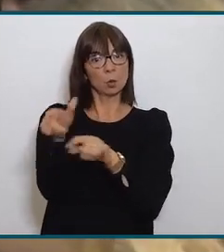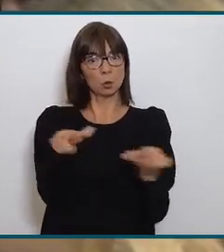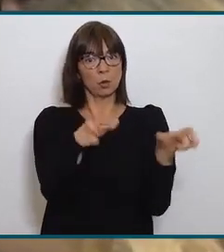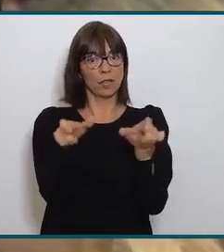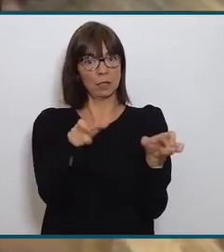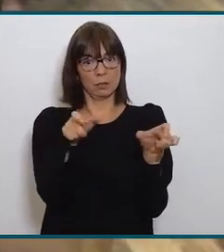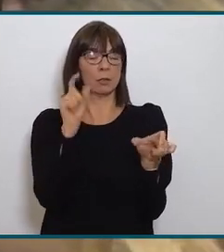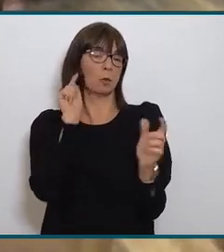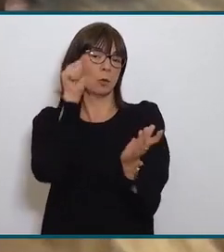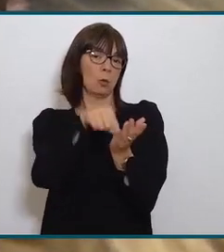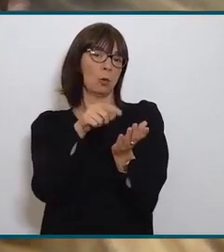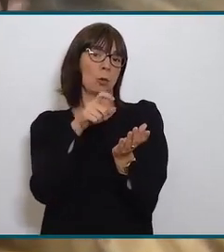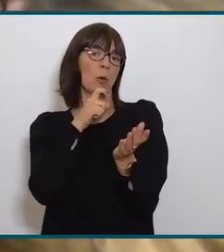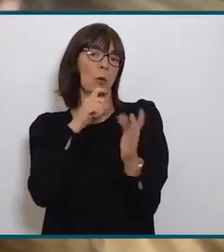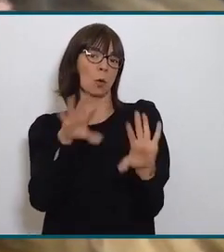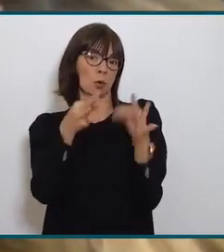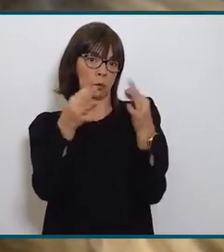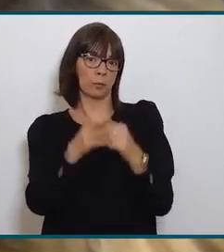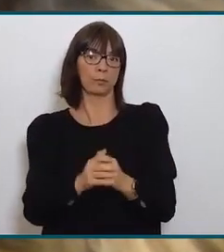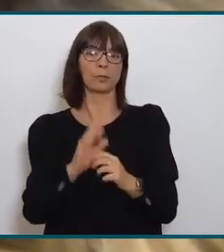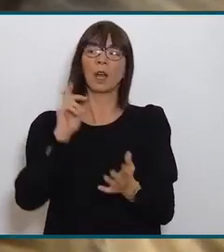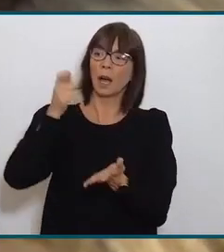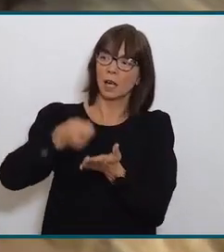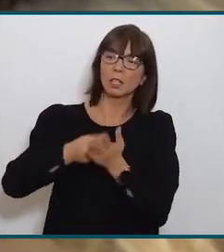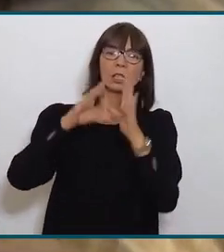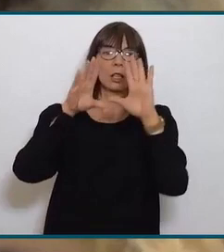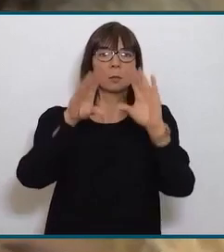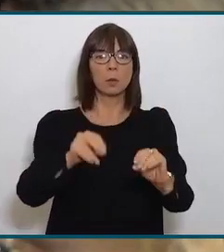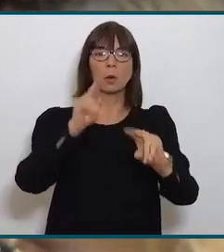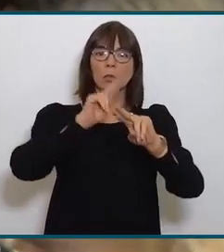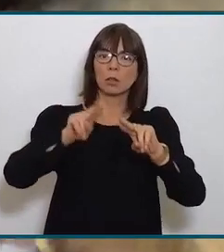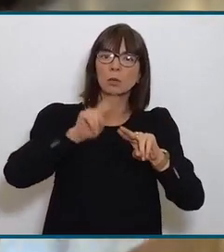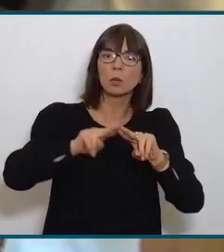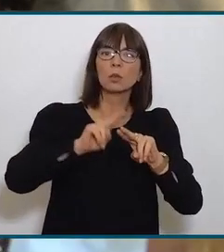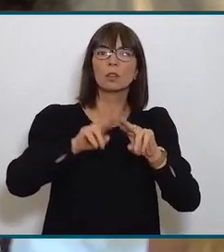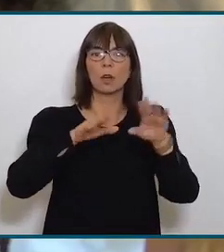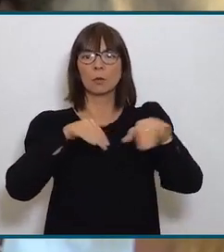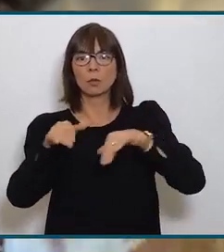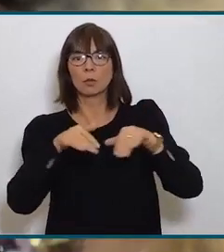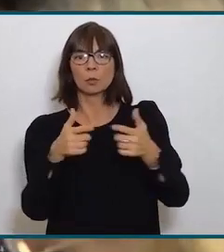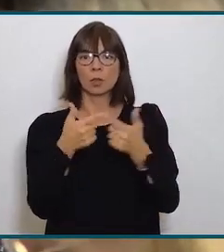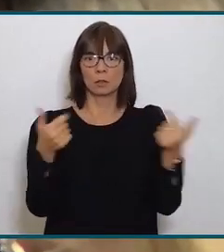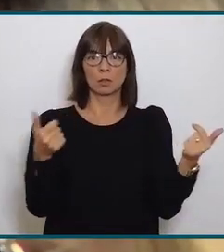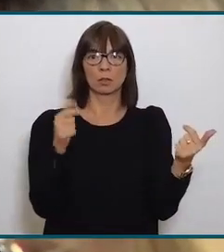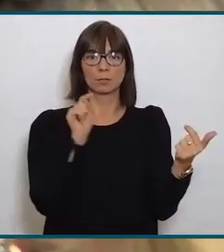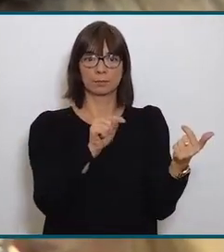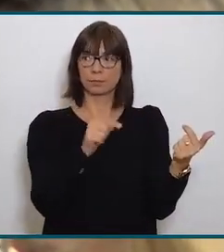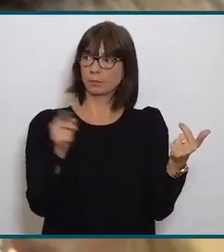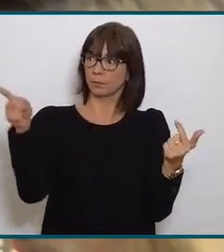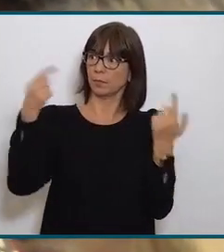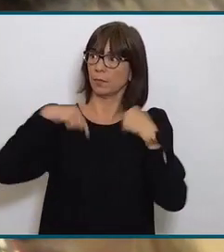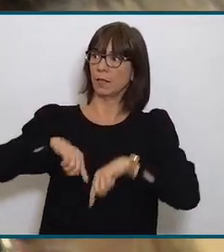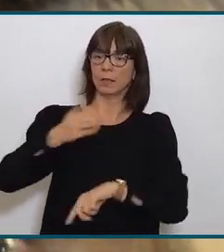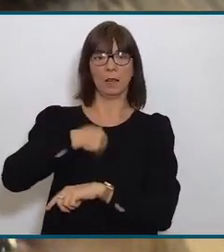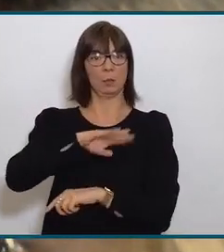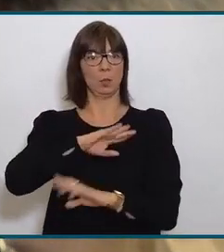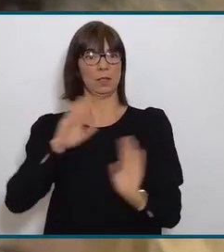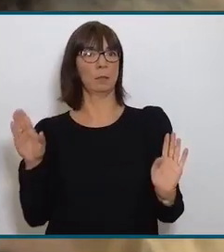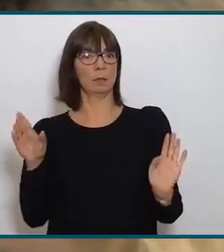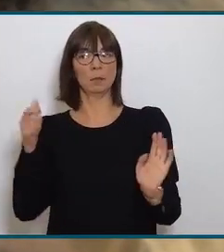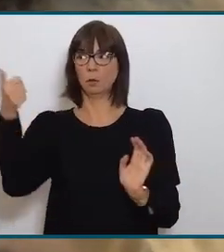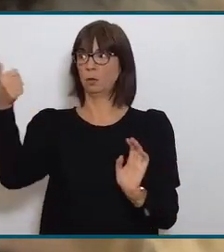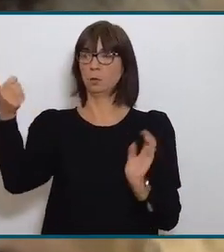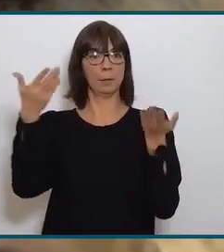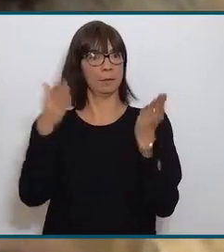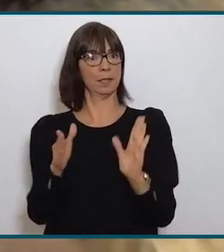déterminer. Achat, pose, entretien, fonctionnement, lieu de visionnage étant la seule responsabilité de l'État puisque ce dernier a